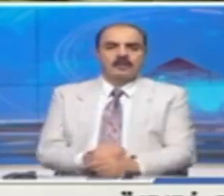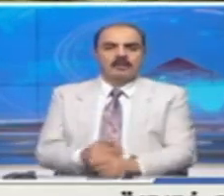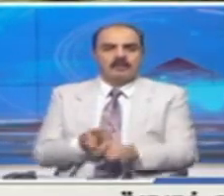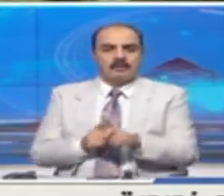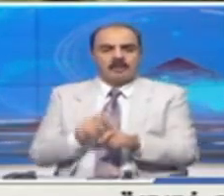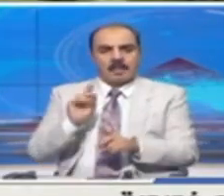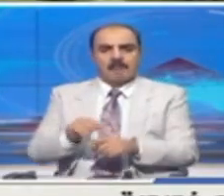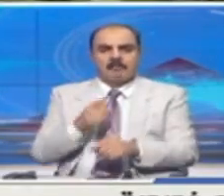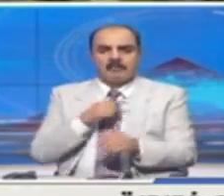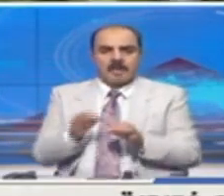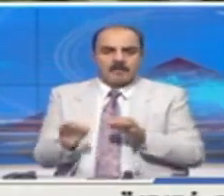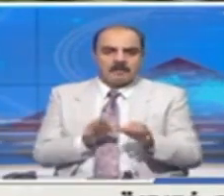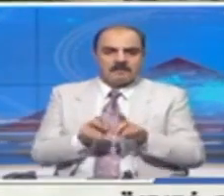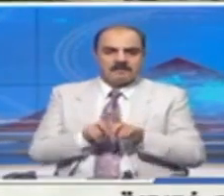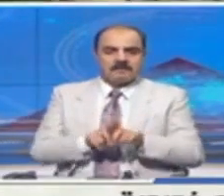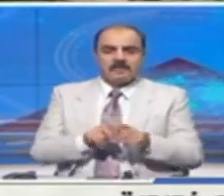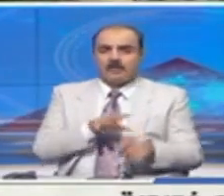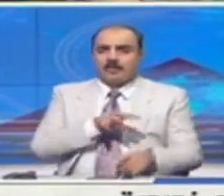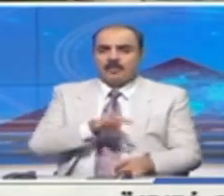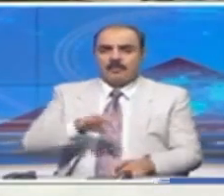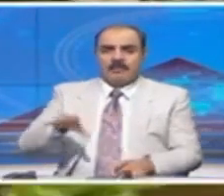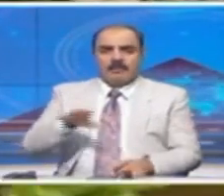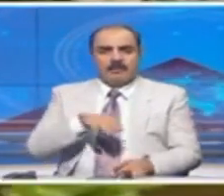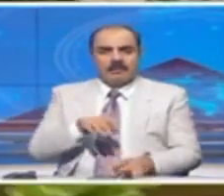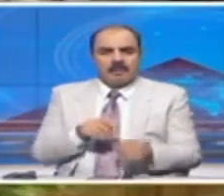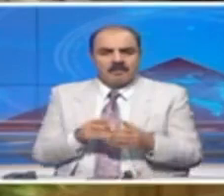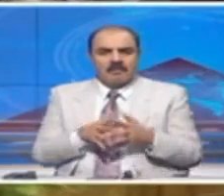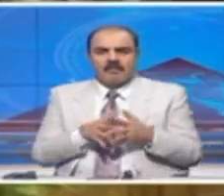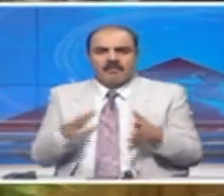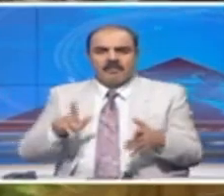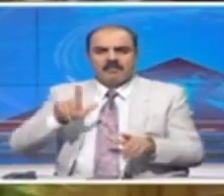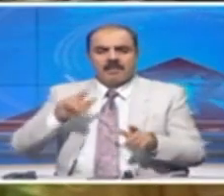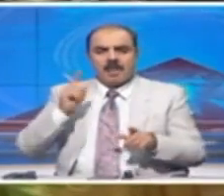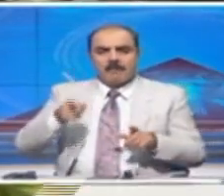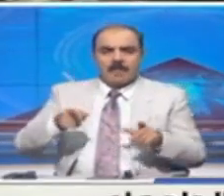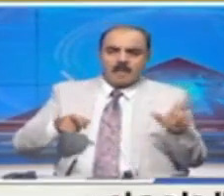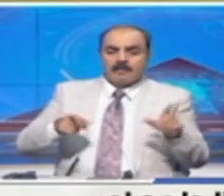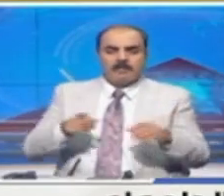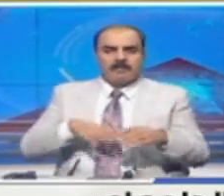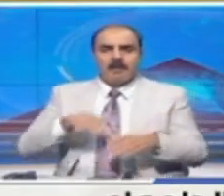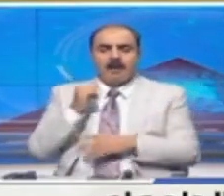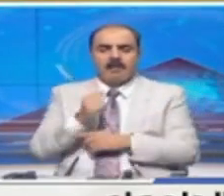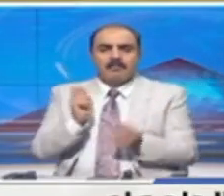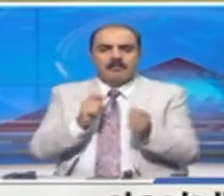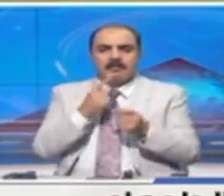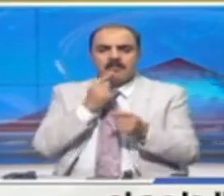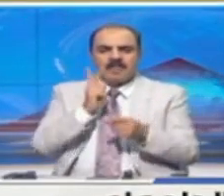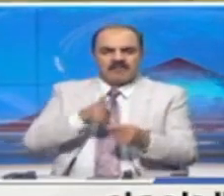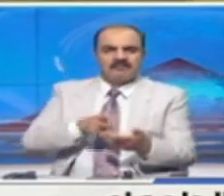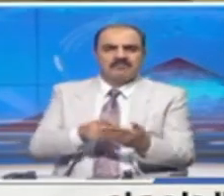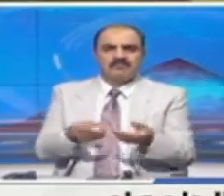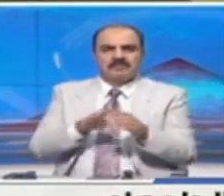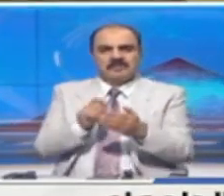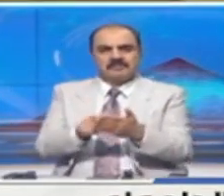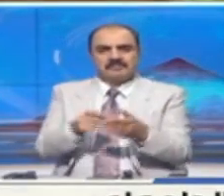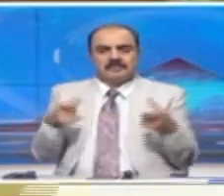في هذا الشأن. كما أكد رئيس الوزراء ضرورة التنسيق بين جهات الولاية بشأن الأراضي الصناعية، مكلفا